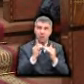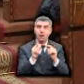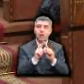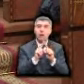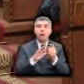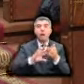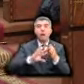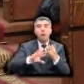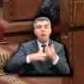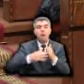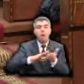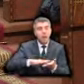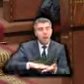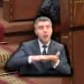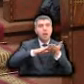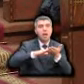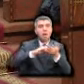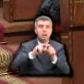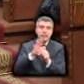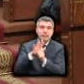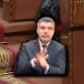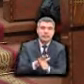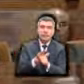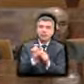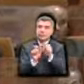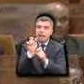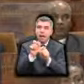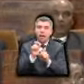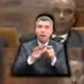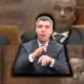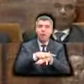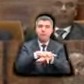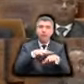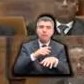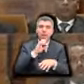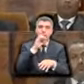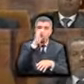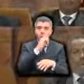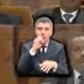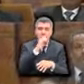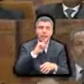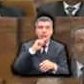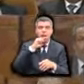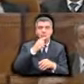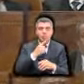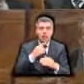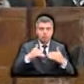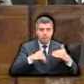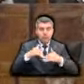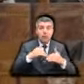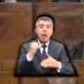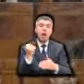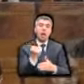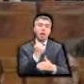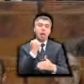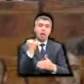اللي يعني استمرار تهميش الجهه فيما يخص يعني هذه البنيات التحتيه لعقود وعقود،